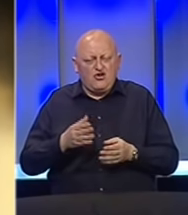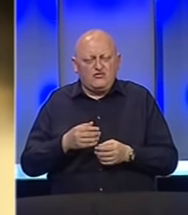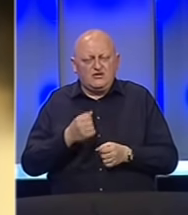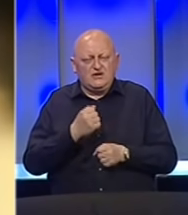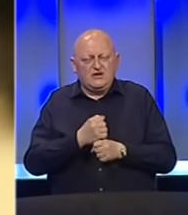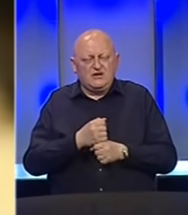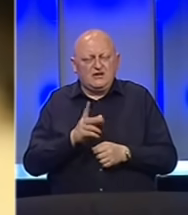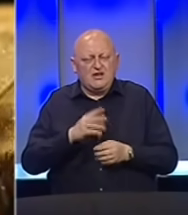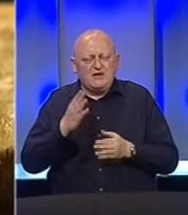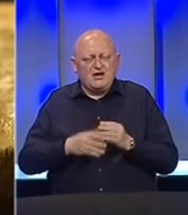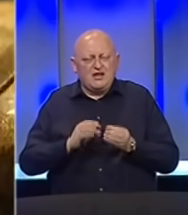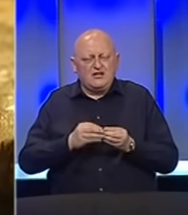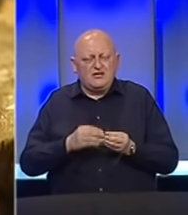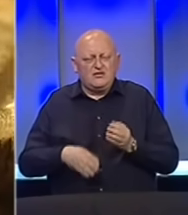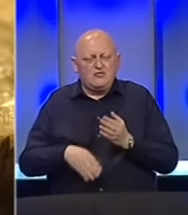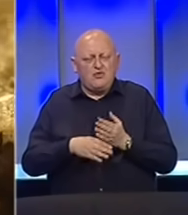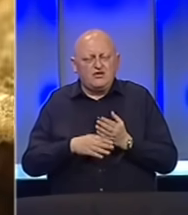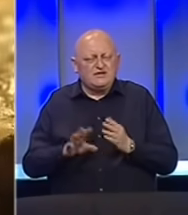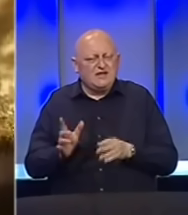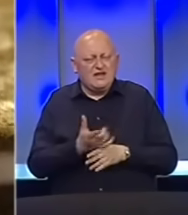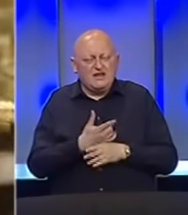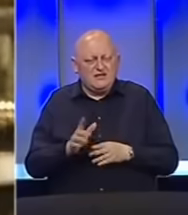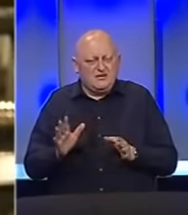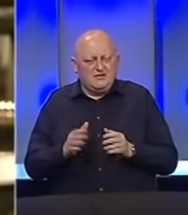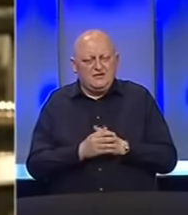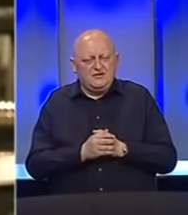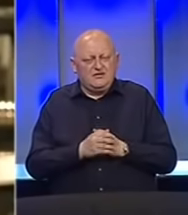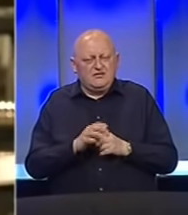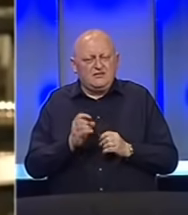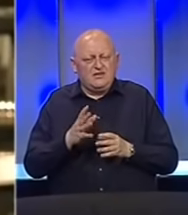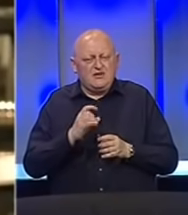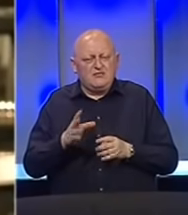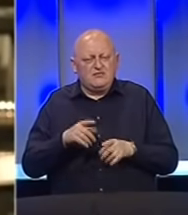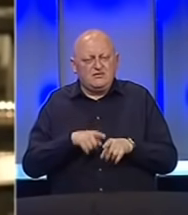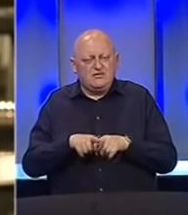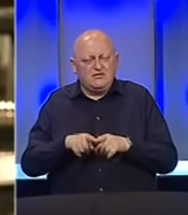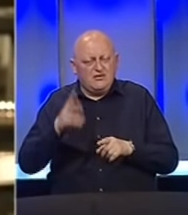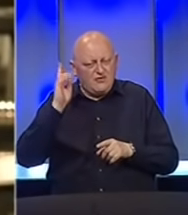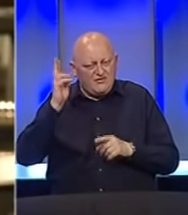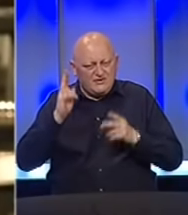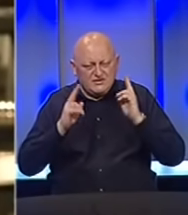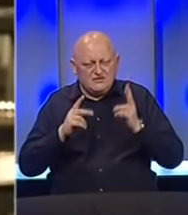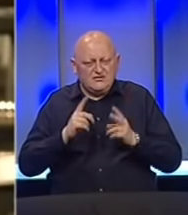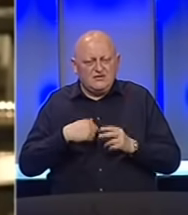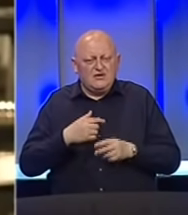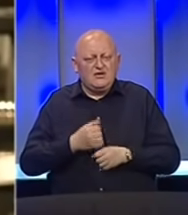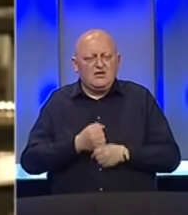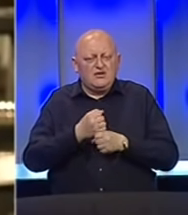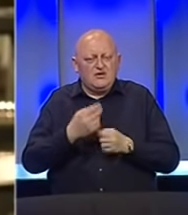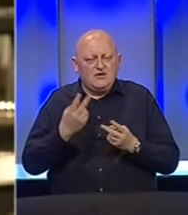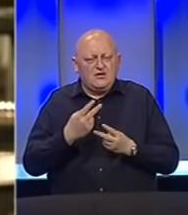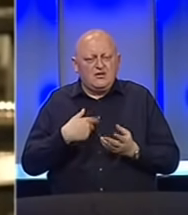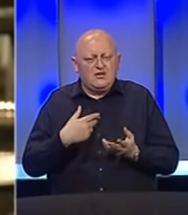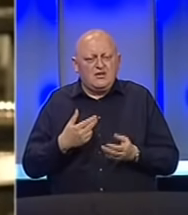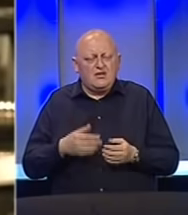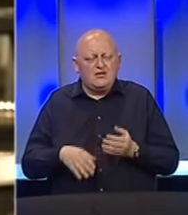nema kraja problemima, jer poticaja i dalje nema. Nemam ništa protiv kolega frizera, ne bih htio da me pogrešno razumije. Kada su donešene